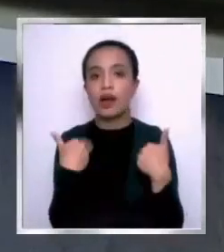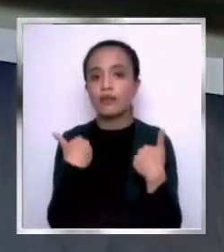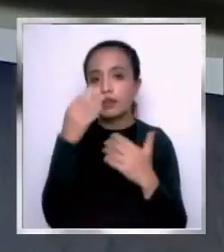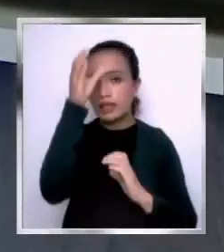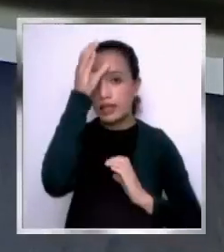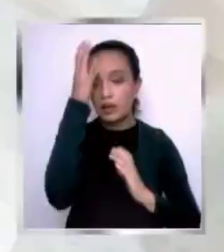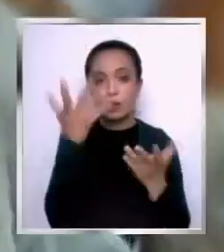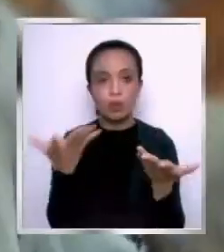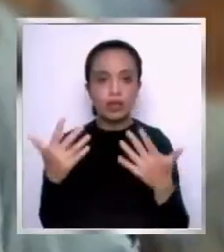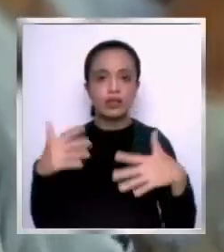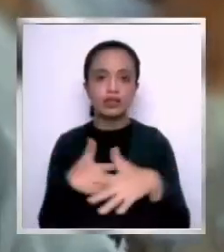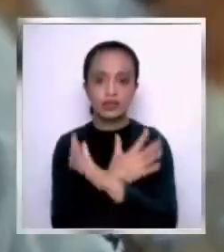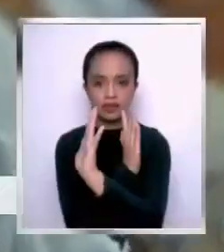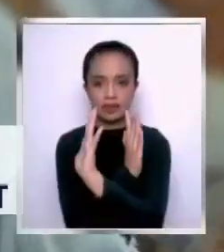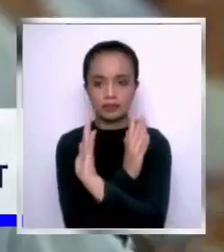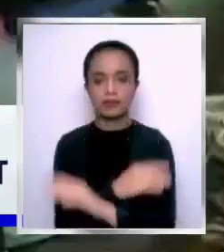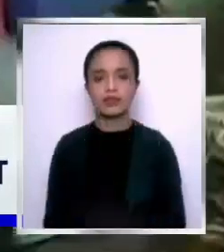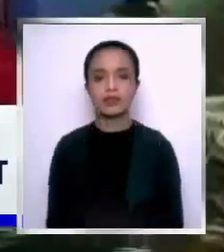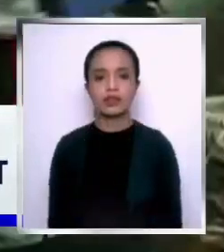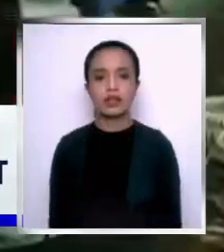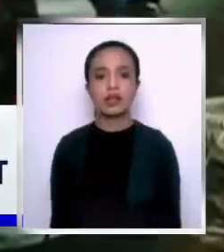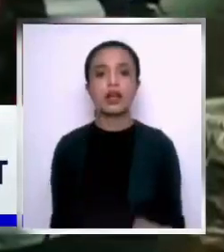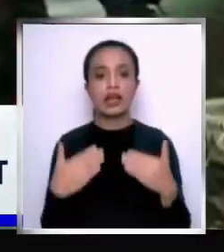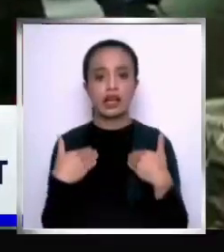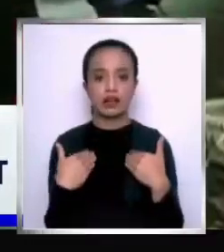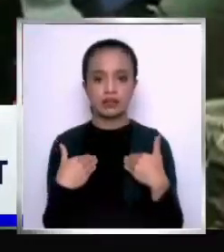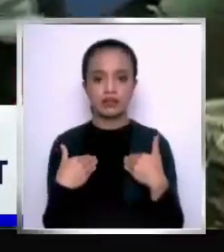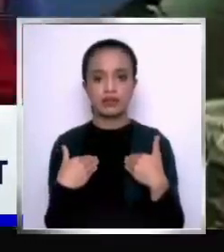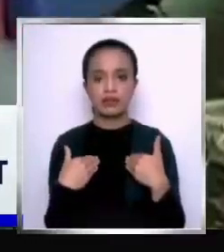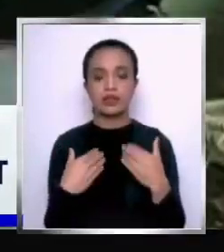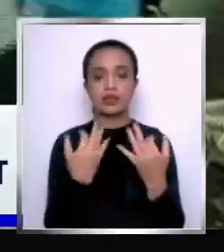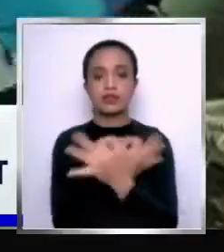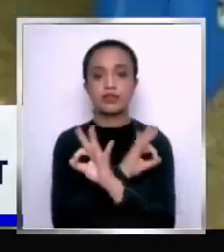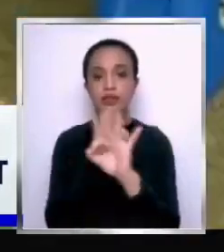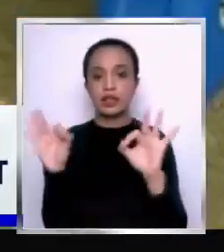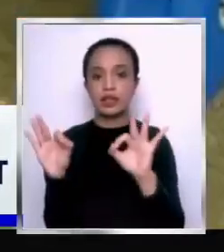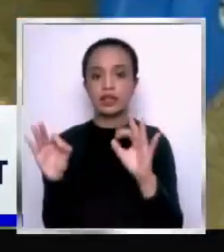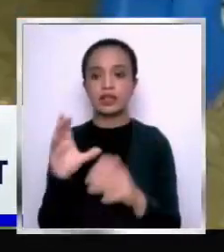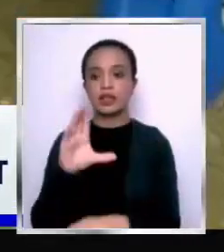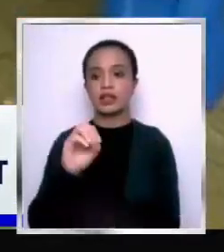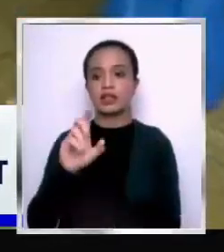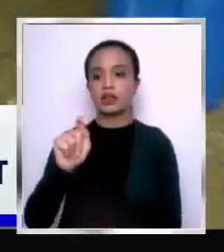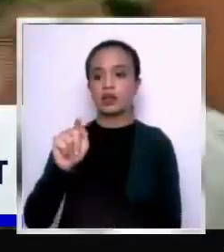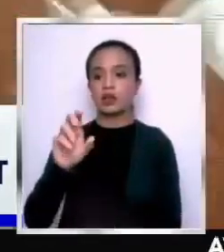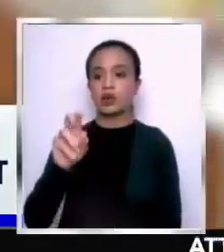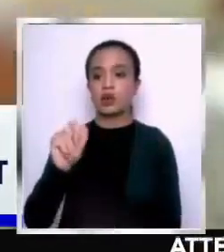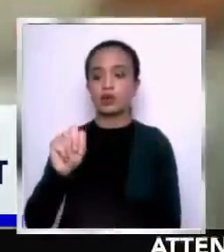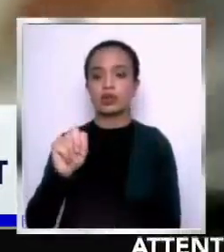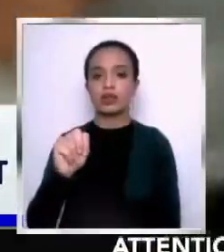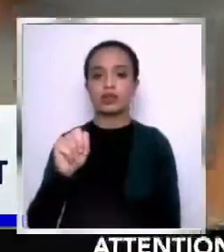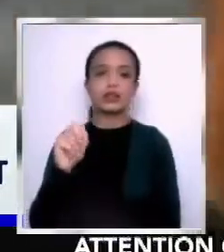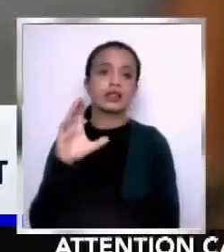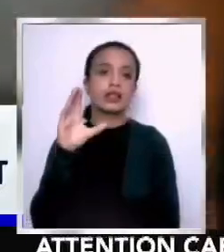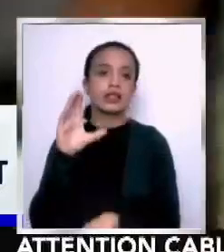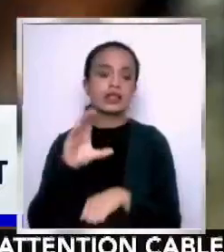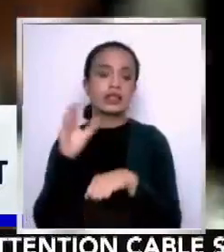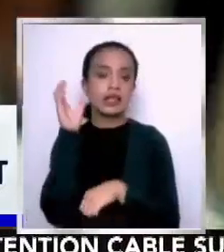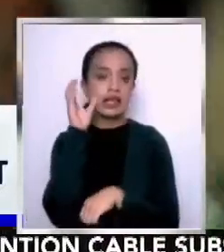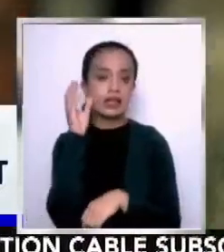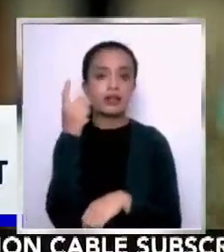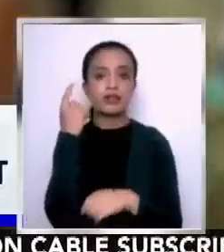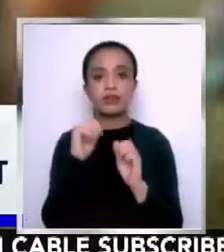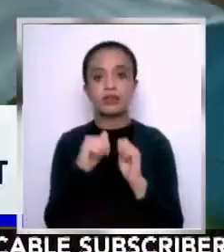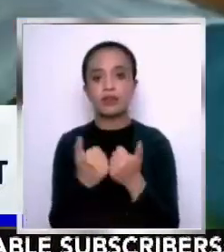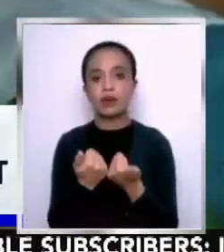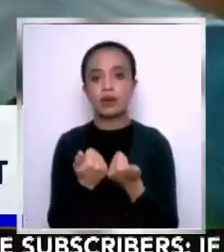City. Nagkaroon ng bubble show at may libre pang cotton candy at sorbetes para sa mga pasyente ng House of Hope